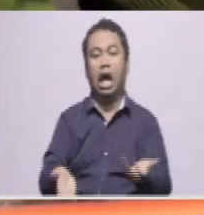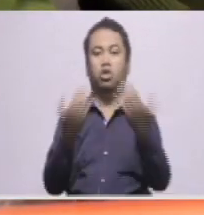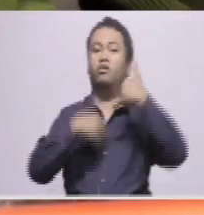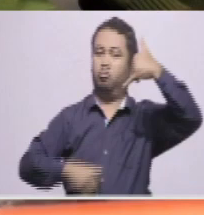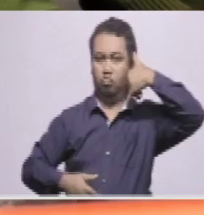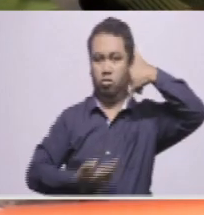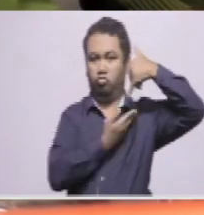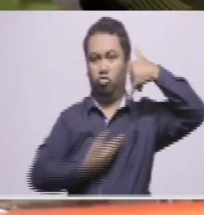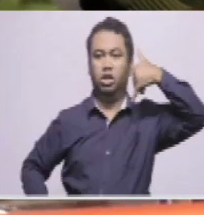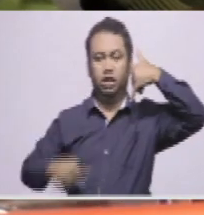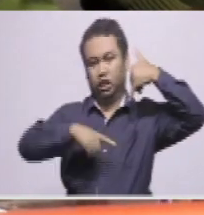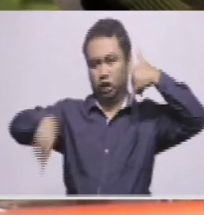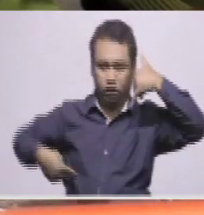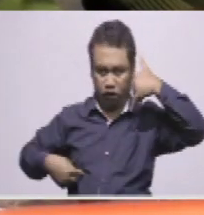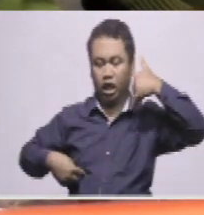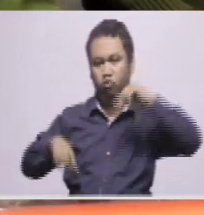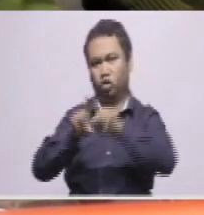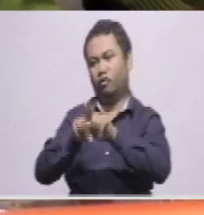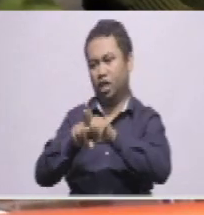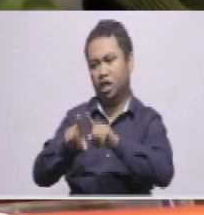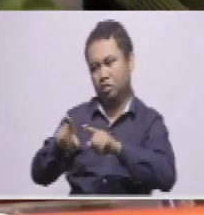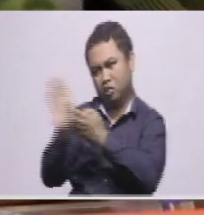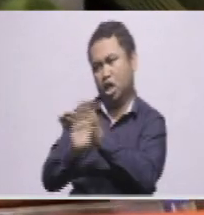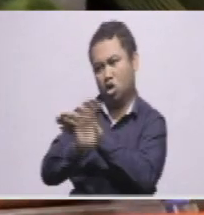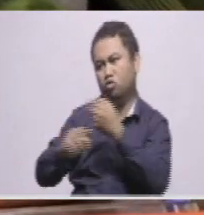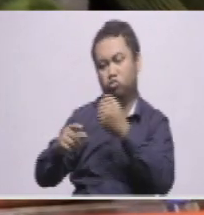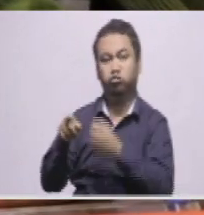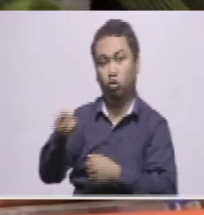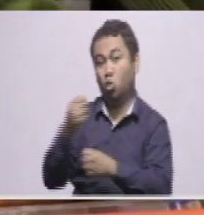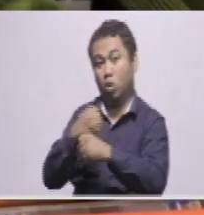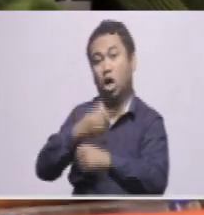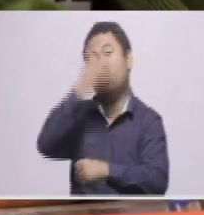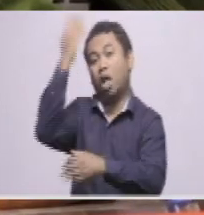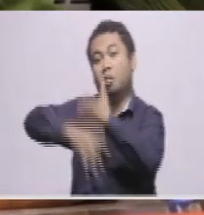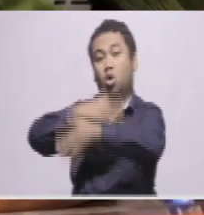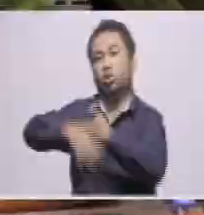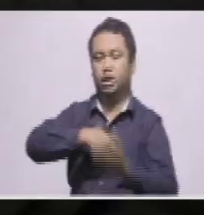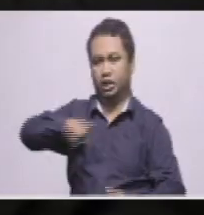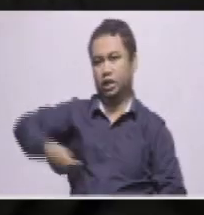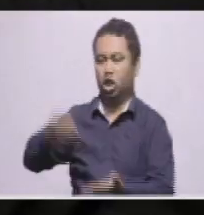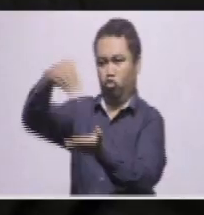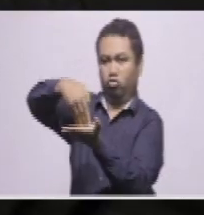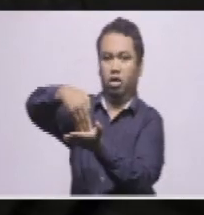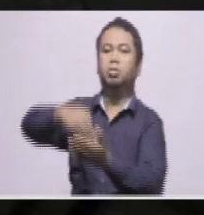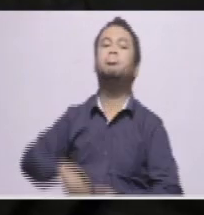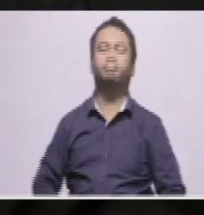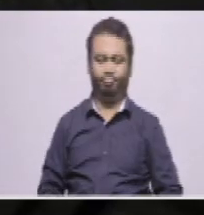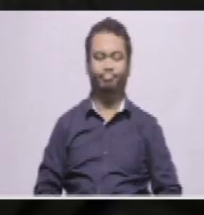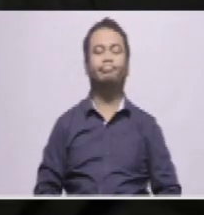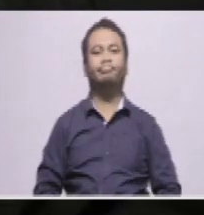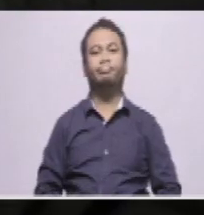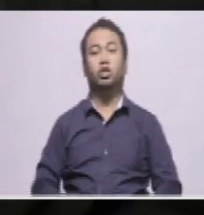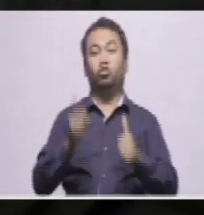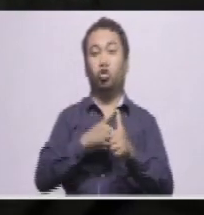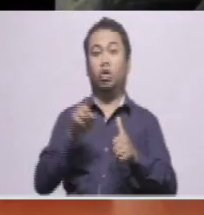maka ny nay moa zany force d'interposition no atao raha sanatrika misy zavatra zay a afahana miantso ny tompona taito direct. Miainga eto